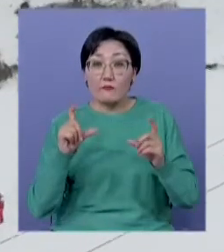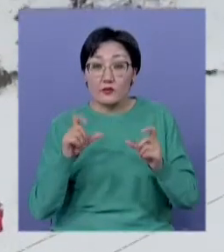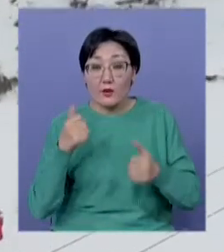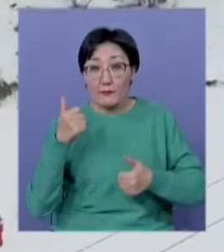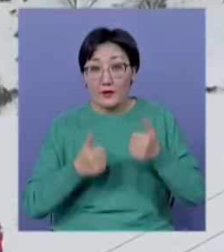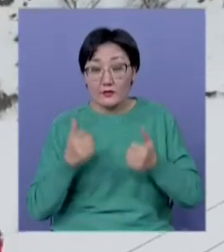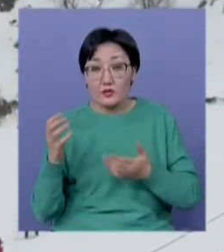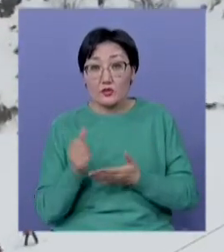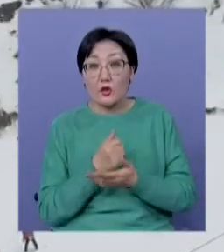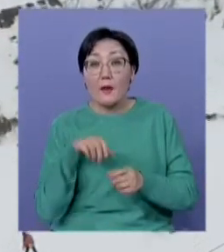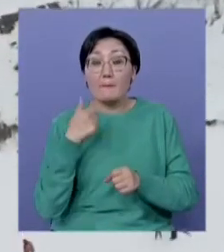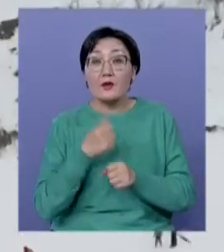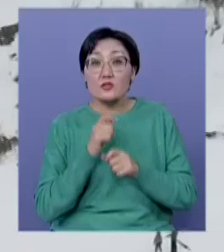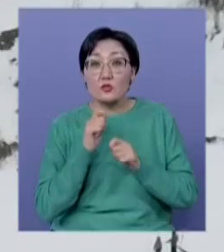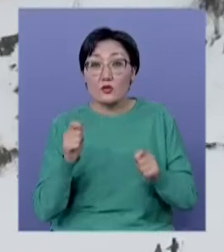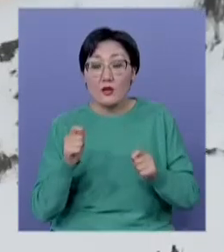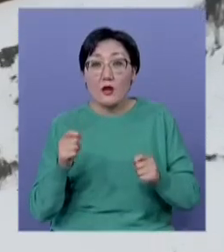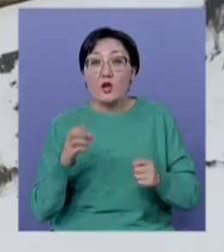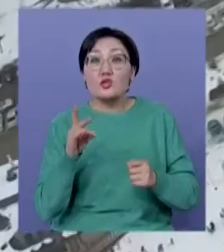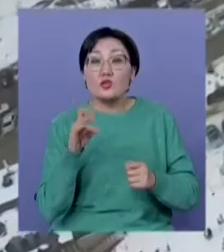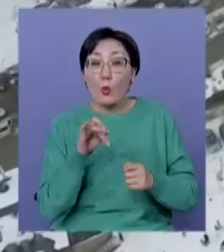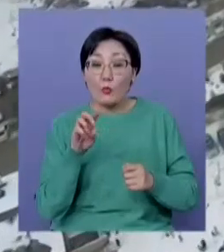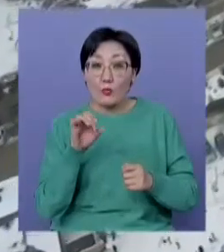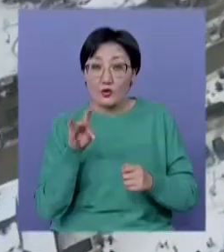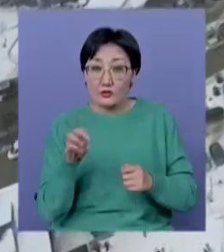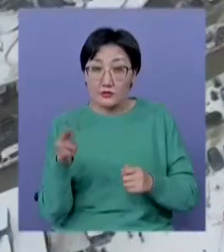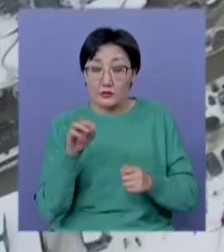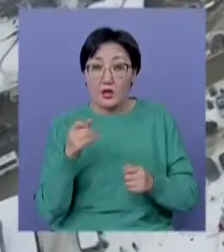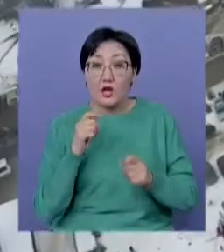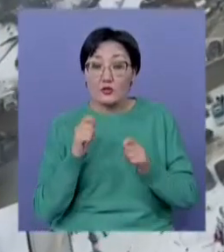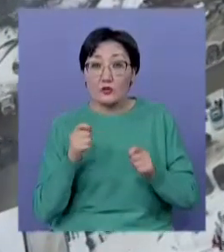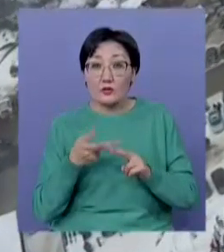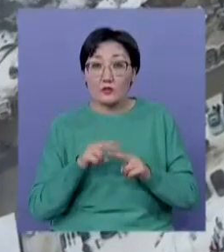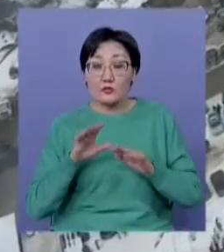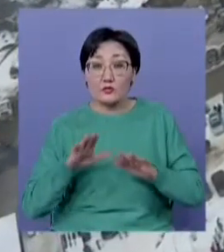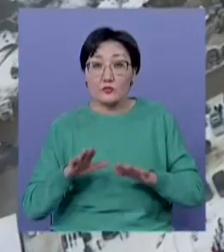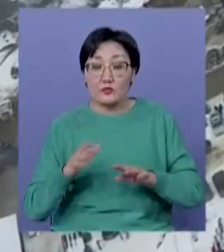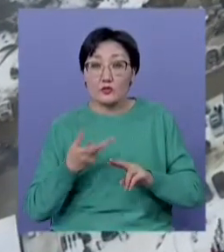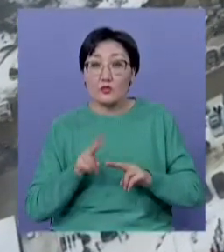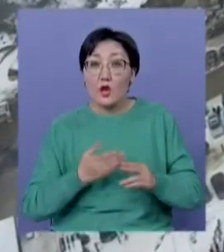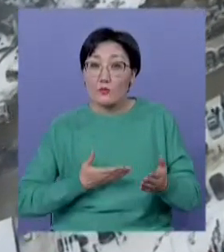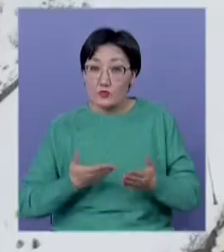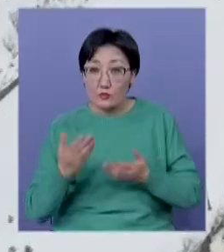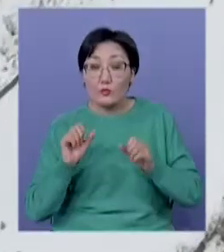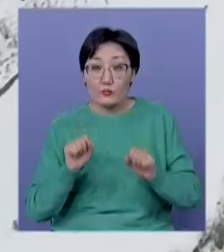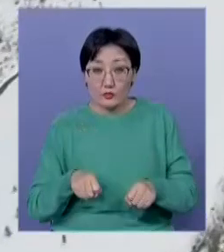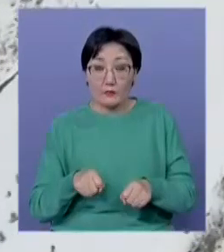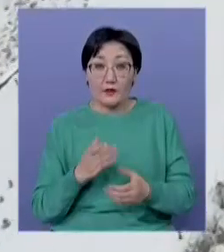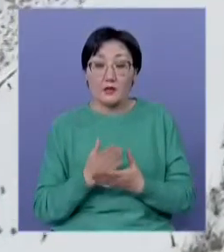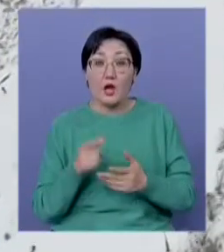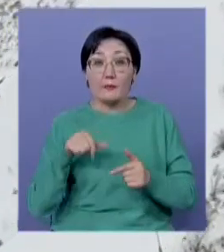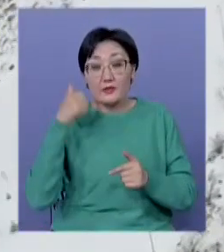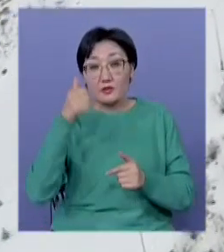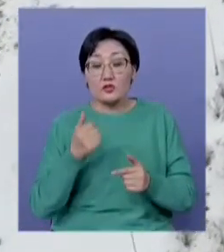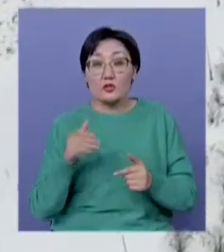жеңімпазына табысталатын бас жүлде фирмалық сноуборд. Айта кетейік, жүлдегер аталмыш демалыс орнында сол ұтысымен сырғанауға мүмкіндік алады. Биылғы жылы